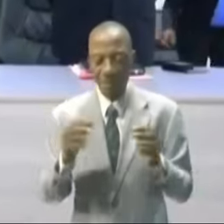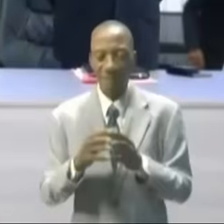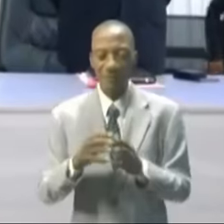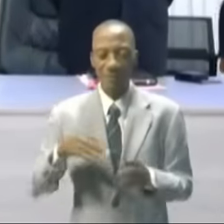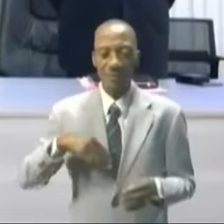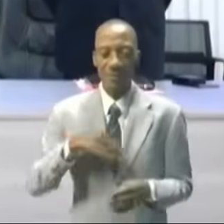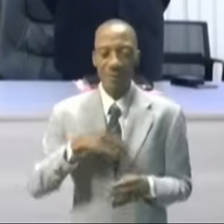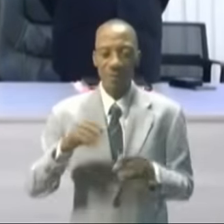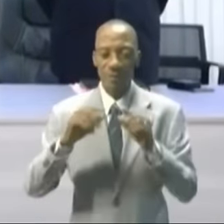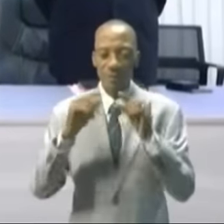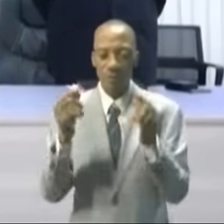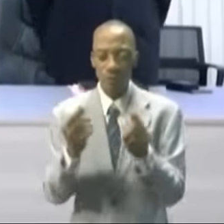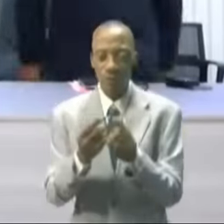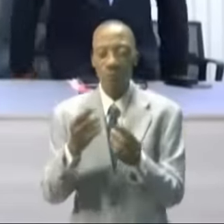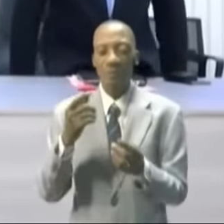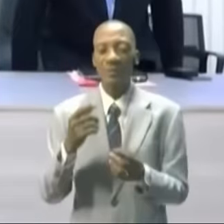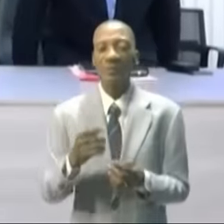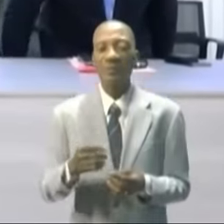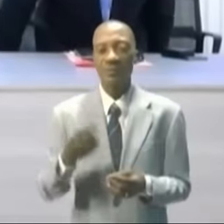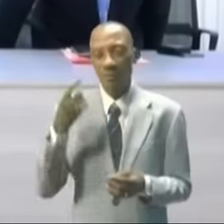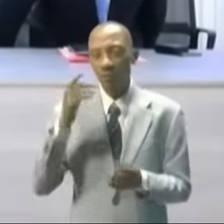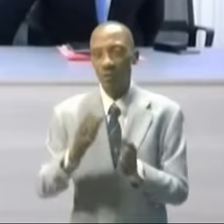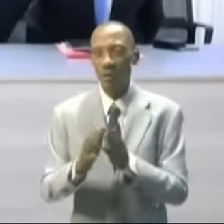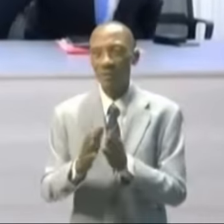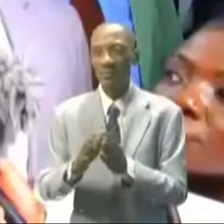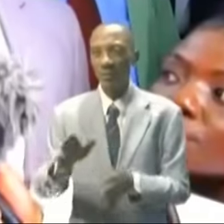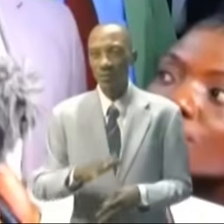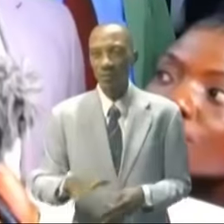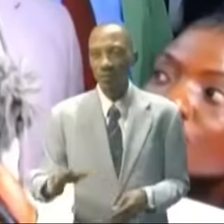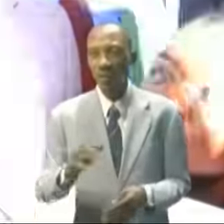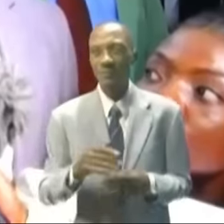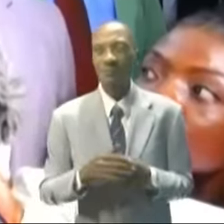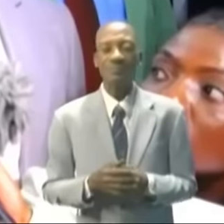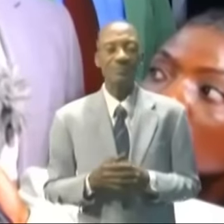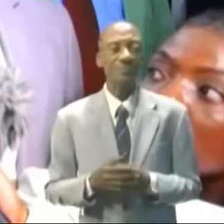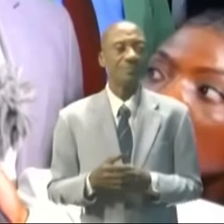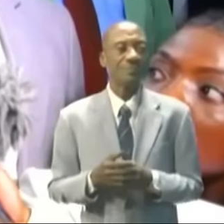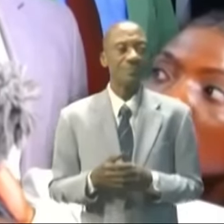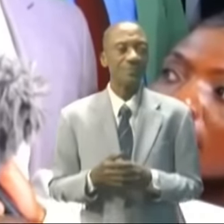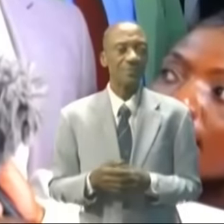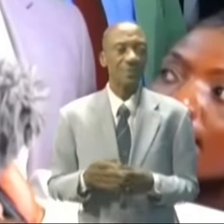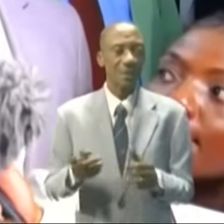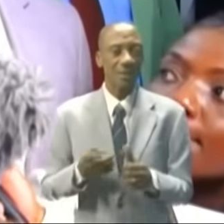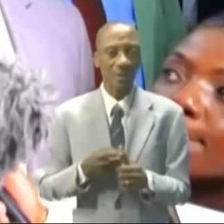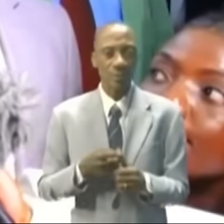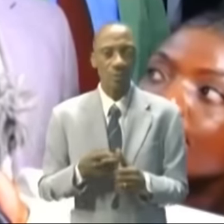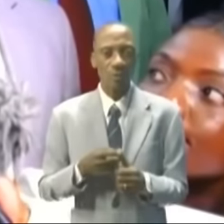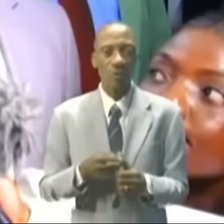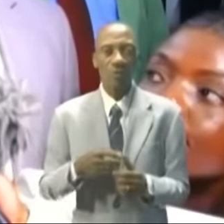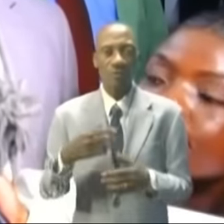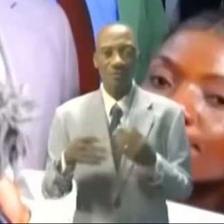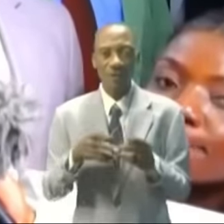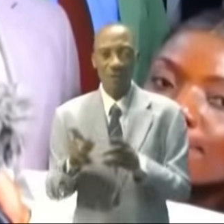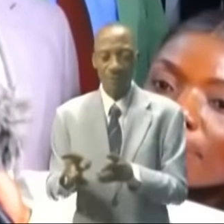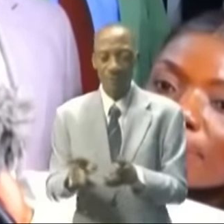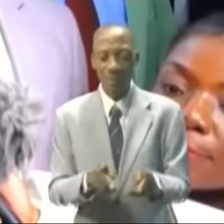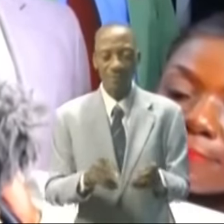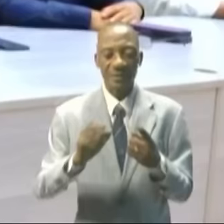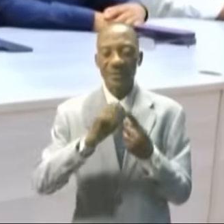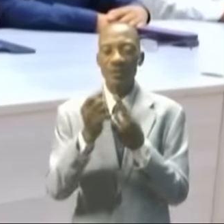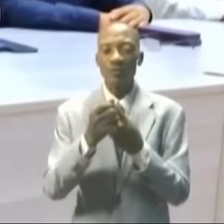de l'Assemblée nationale. D'abord, c'est pour faire le point de la situation politique du